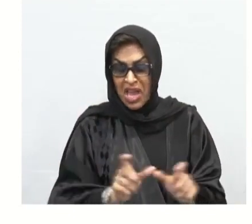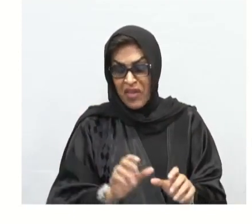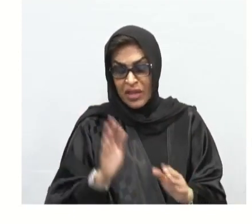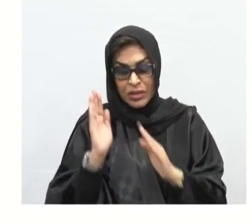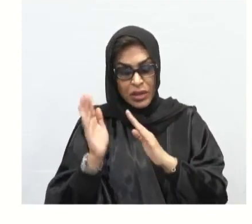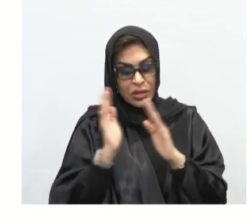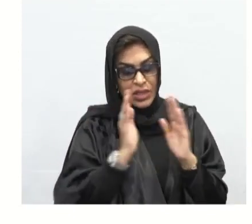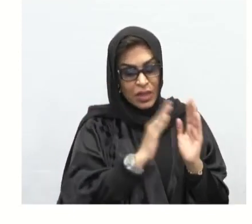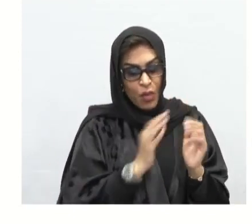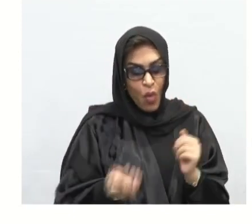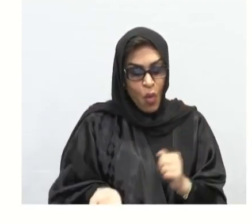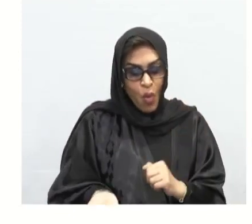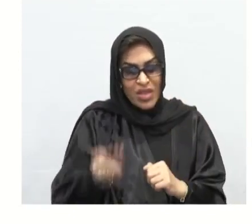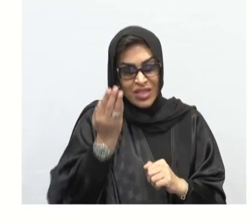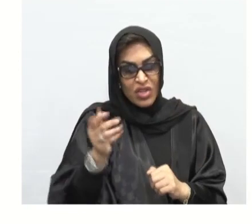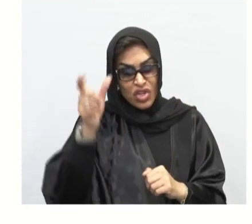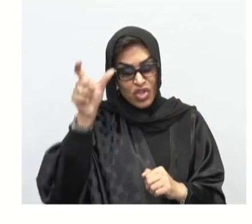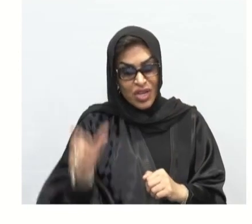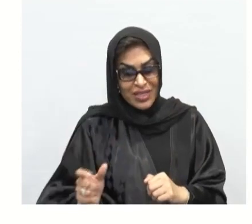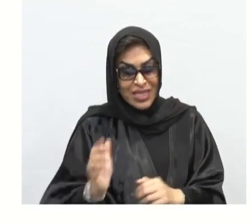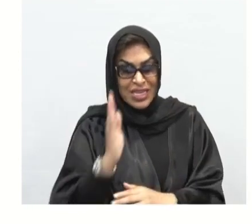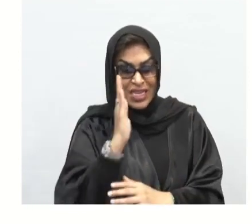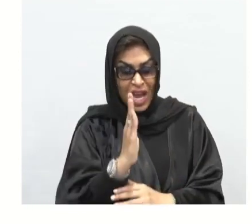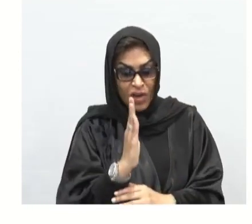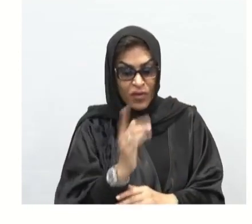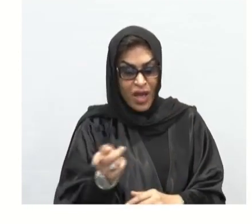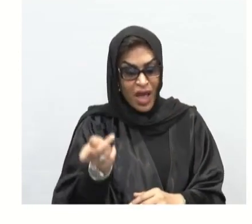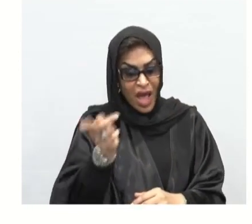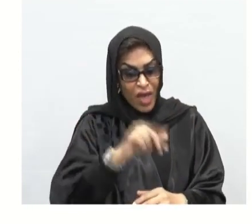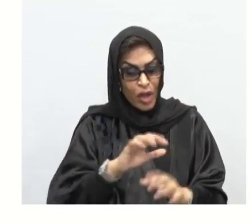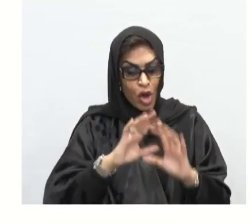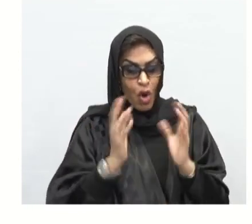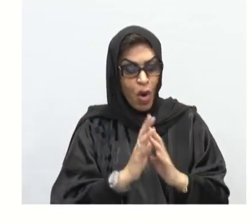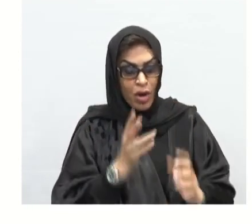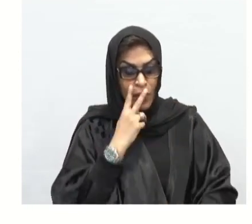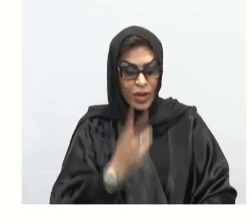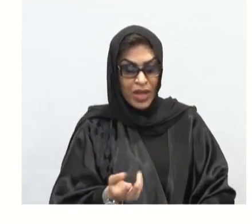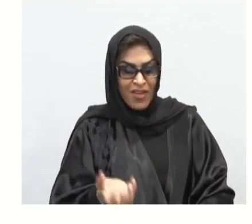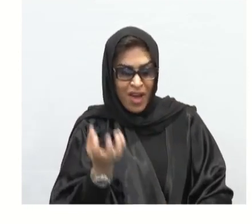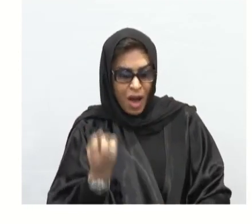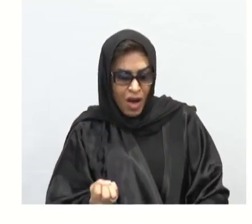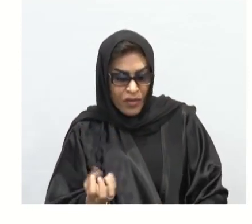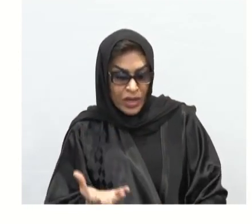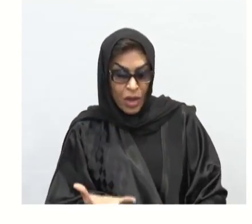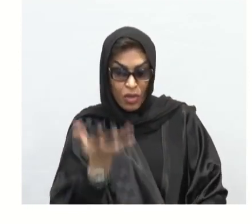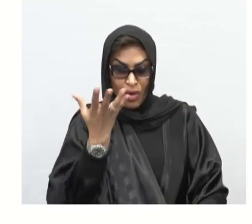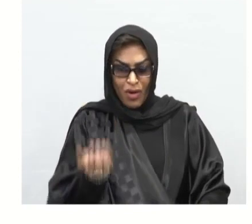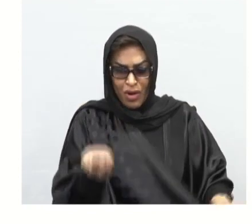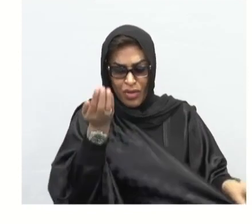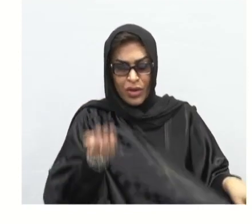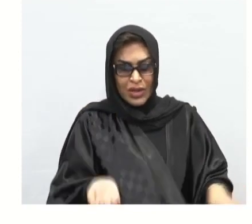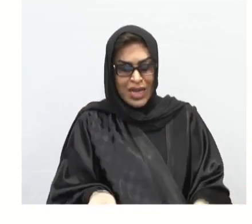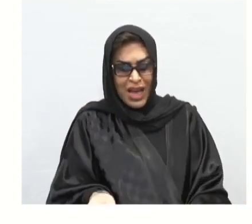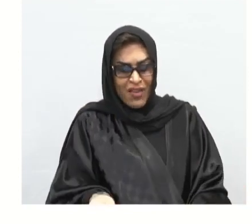ترتيب وزن الشخص الذي يقف على احد هذه الكواكب من الاخف الى الاثقل